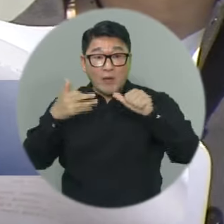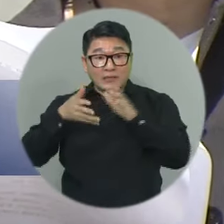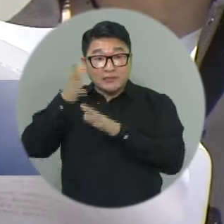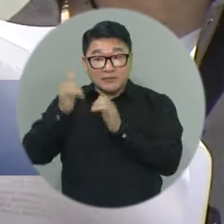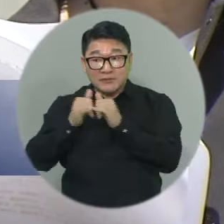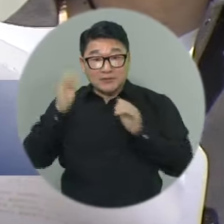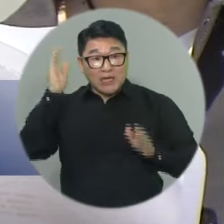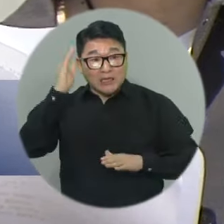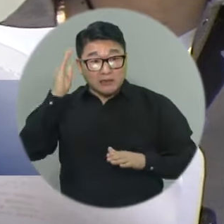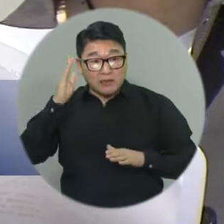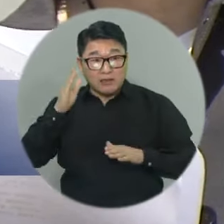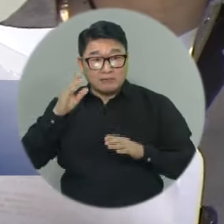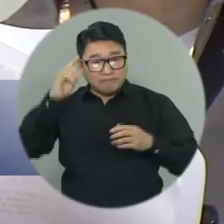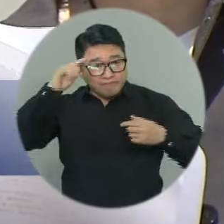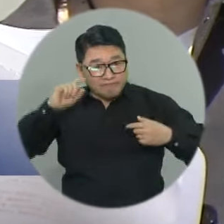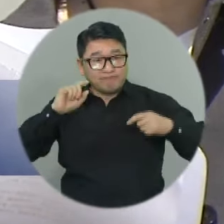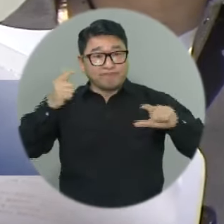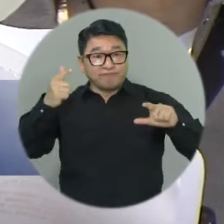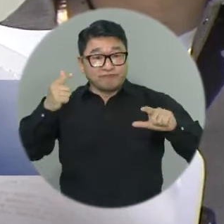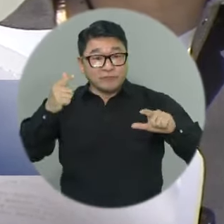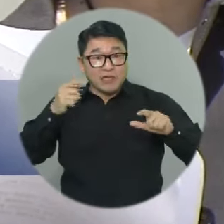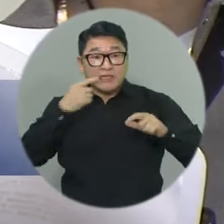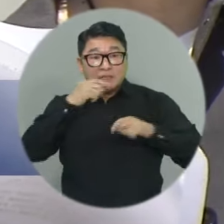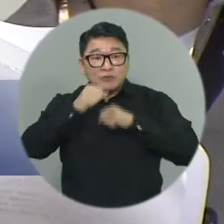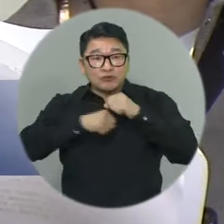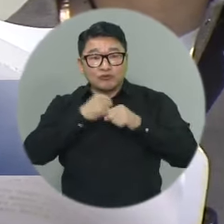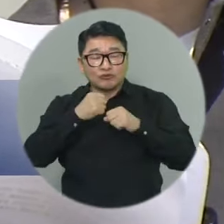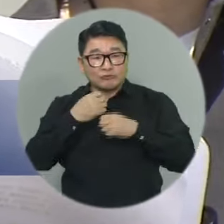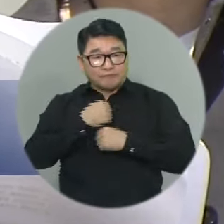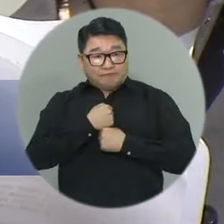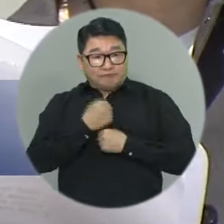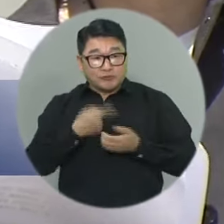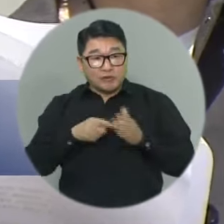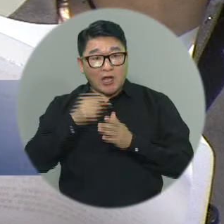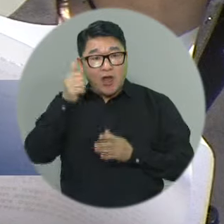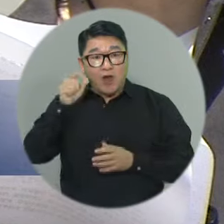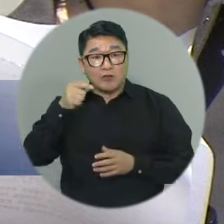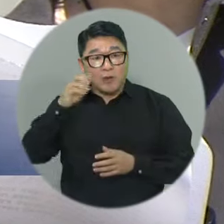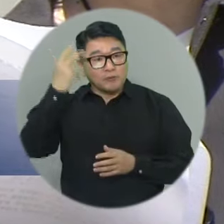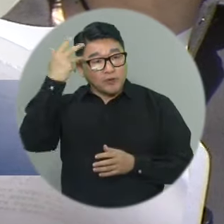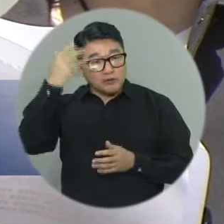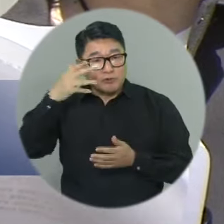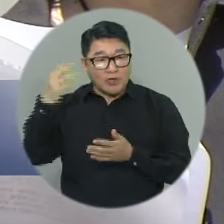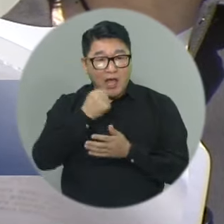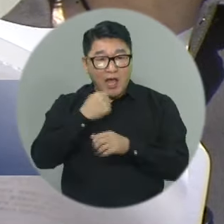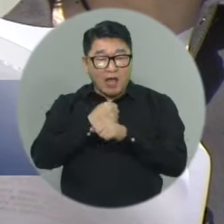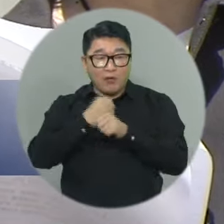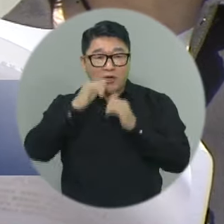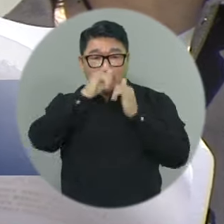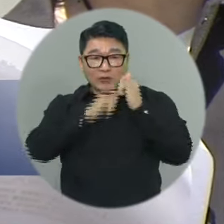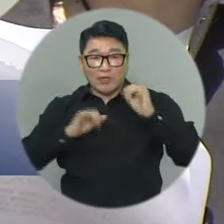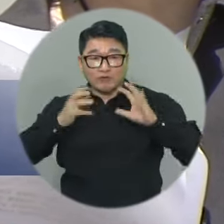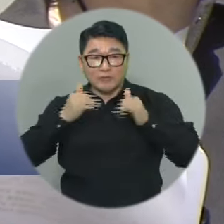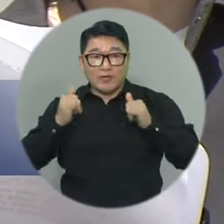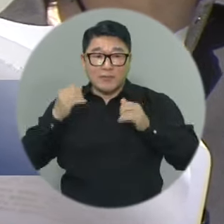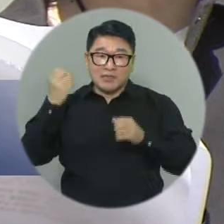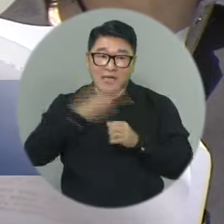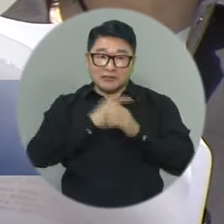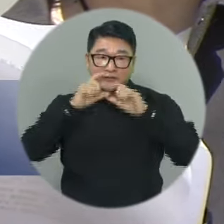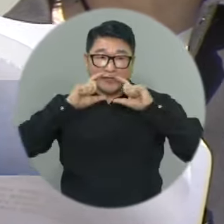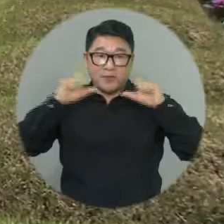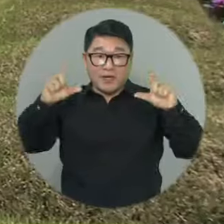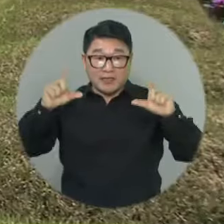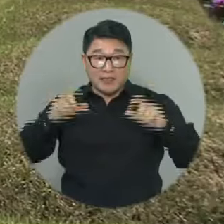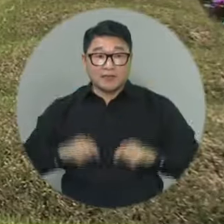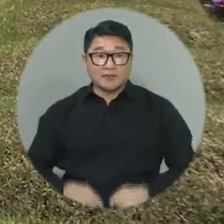시민학생들의 불굴의 항거를 항구적인 민주수호 헌법 정신으로 삼을 것을 역사와 국민 앞에 거듭